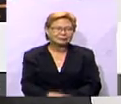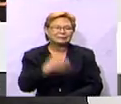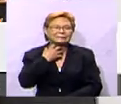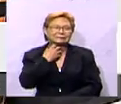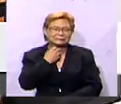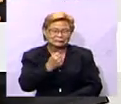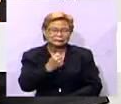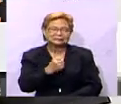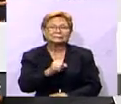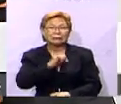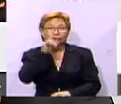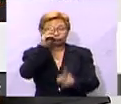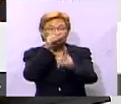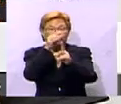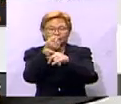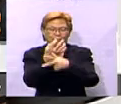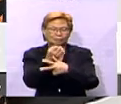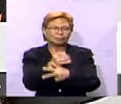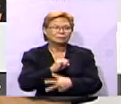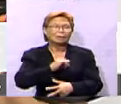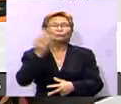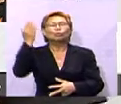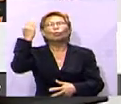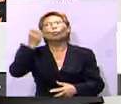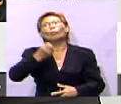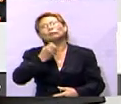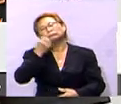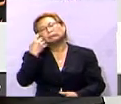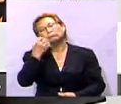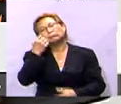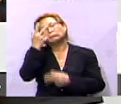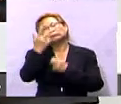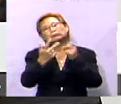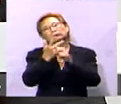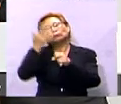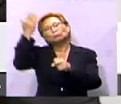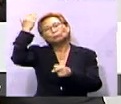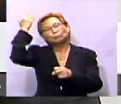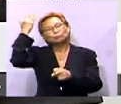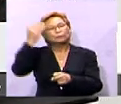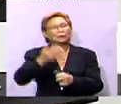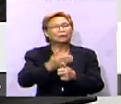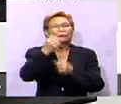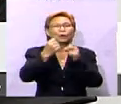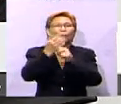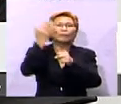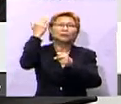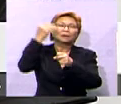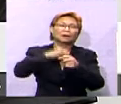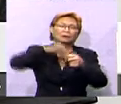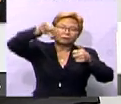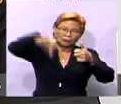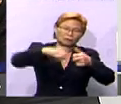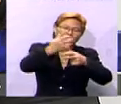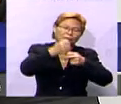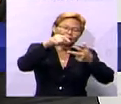Memang emas lah, saya target emas sebab saya dah kecewakan dulu 3 kali kan. Tahun lepas saya kalah dapat